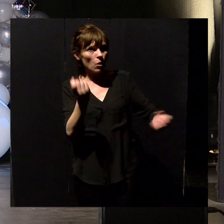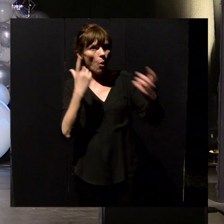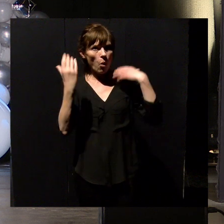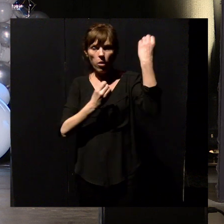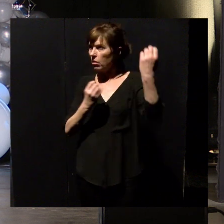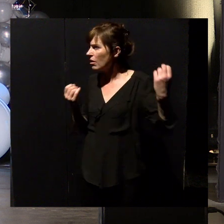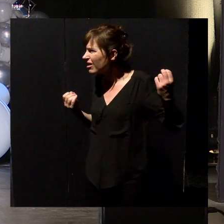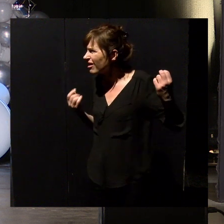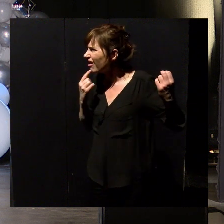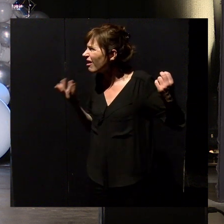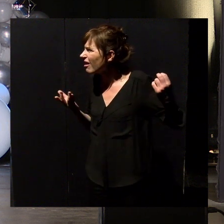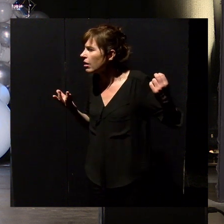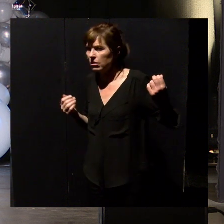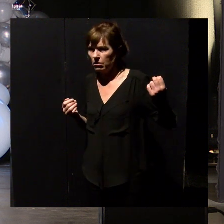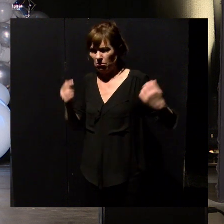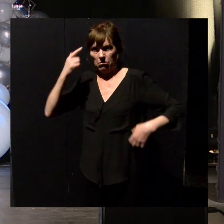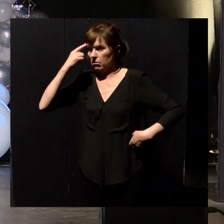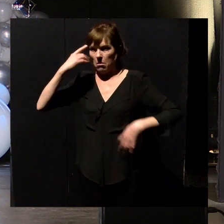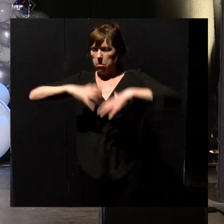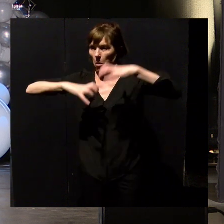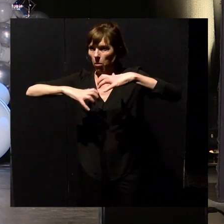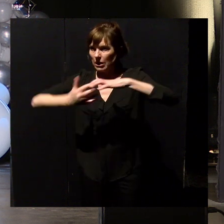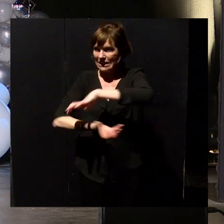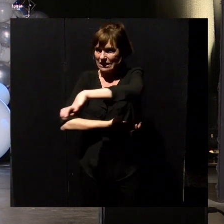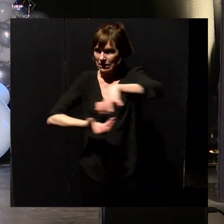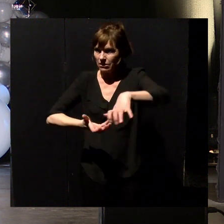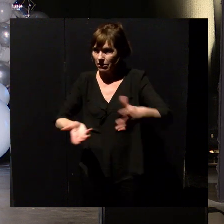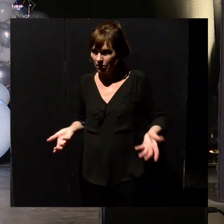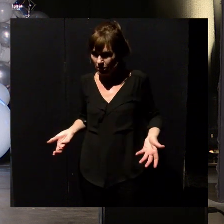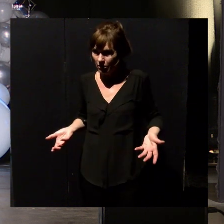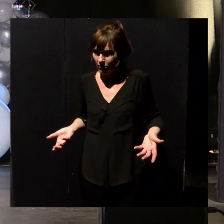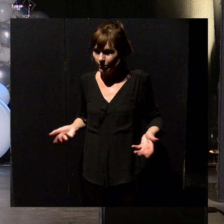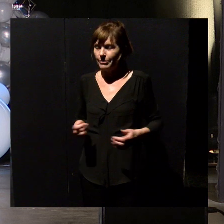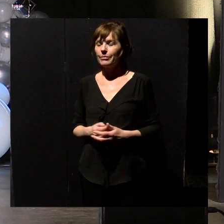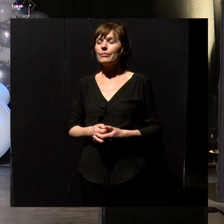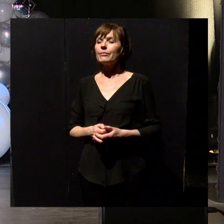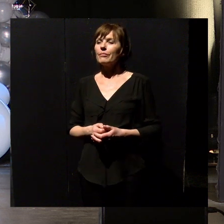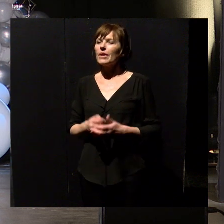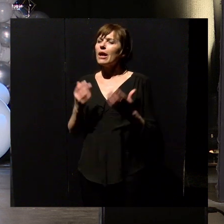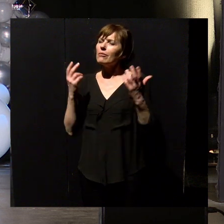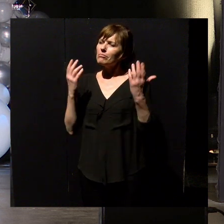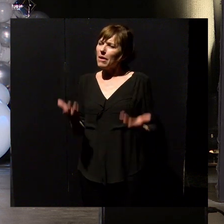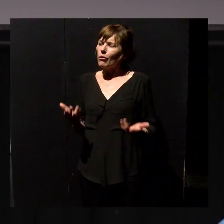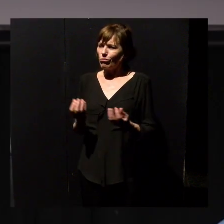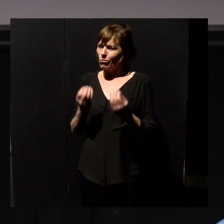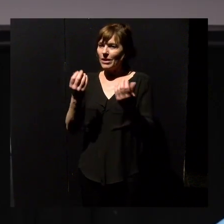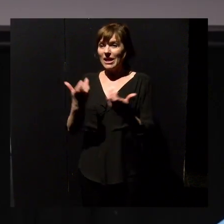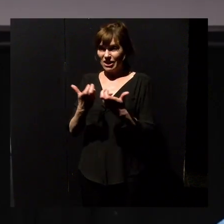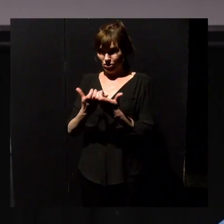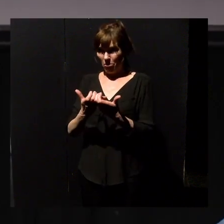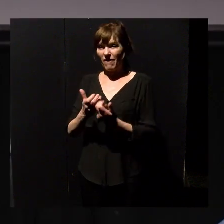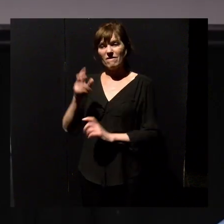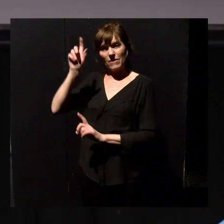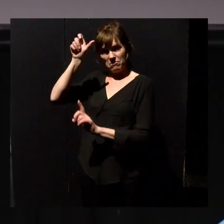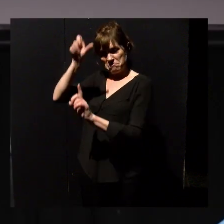expliqué ce qu'était une crise, que je vous ai expliqué quelques données sur la physiologie du langage, je vais vous raconter l'histoire de François. Lorsque